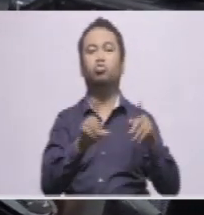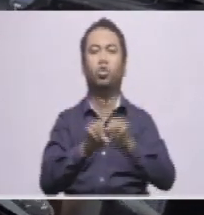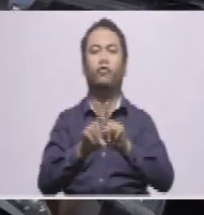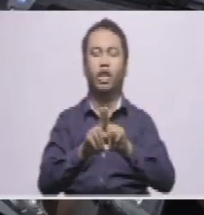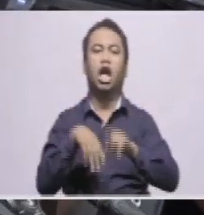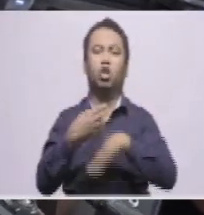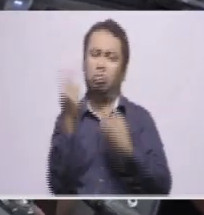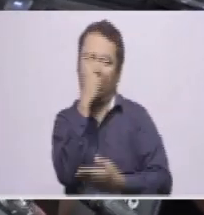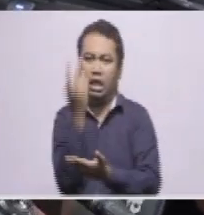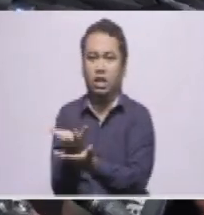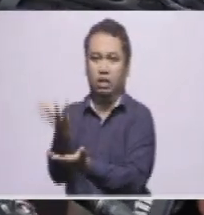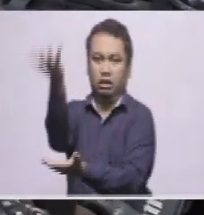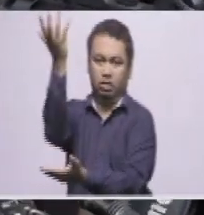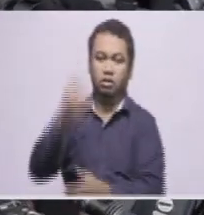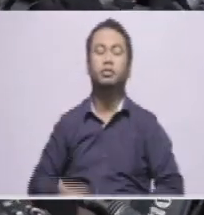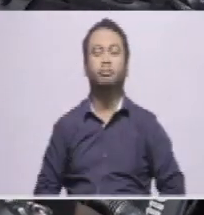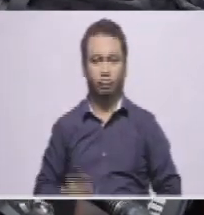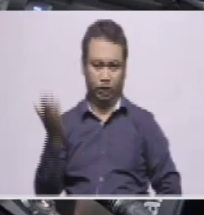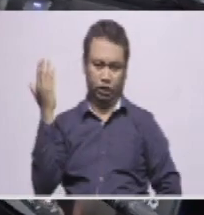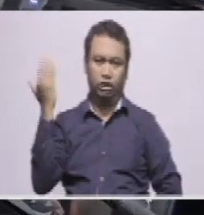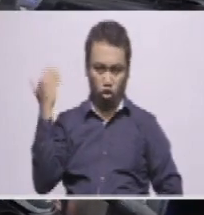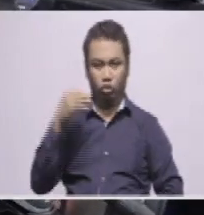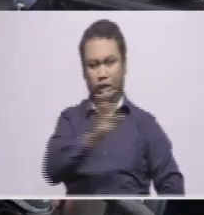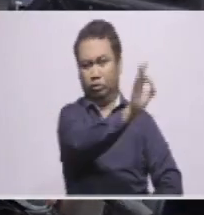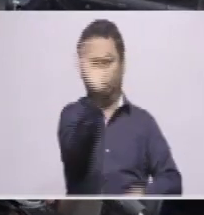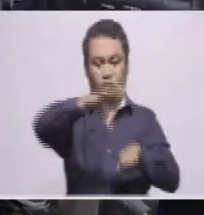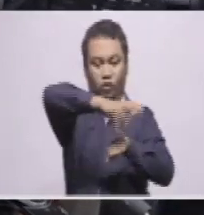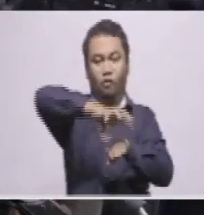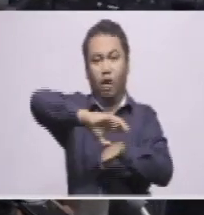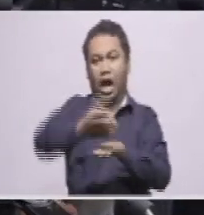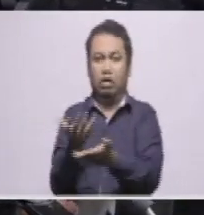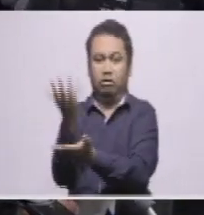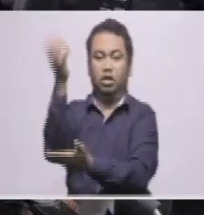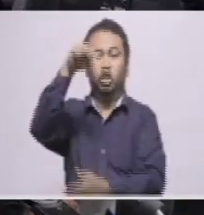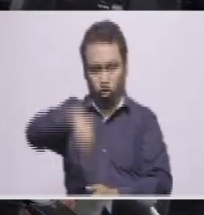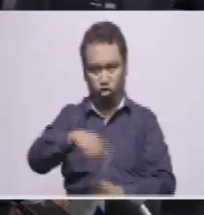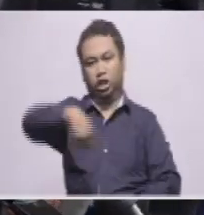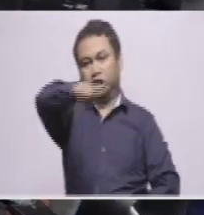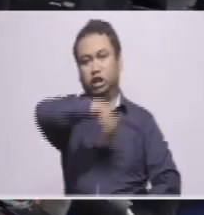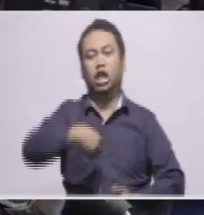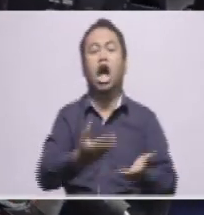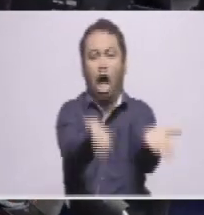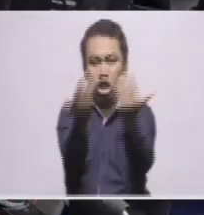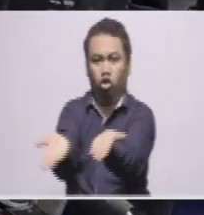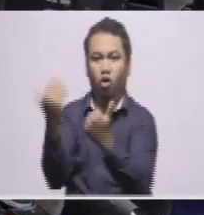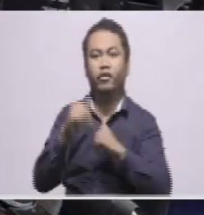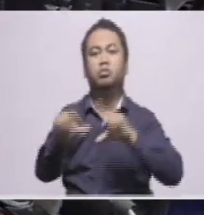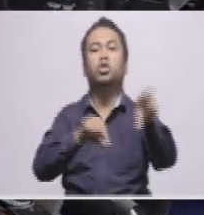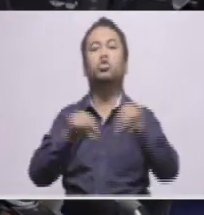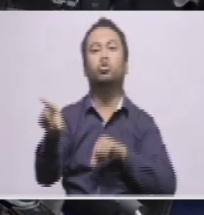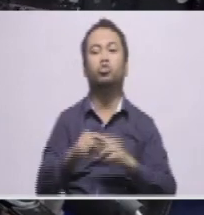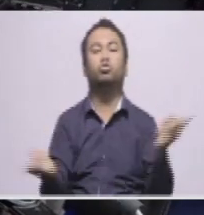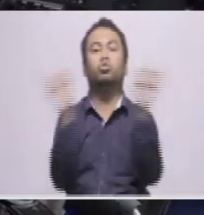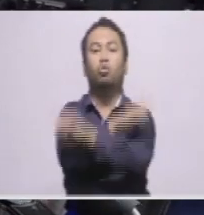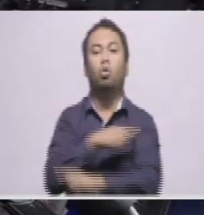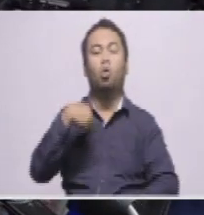paritra rehetrarehetra tany koa eto dia manentana ny olona rehetrarehetra zany mba hisafidy izay tena ho solombavam-bahoakan' izy ireo ho solombavan'izy